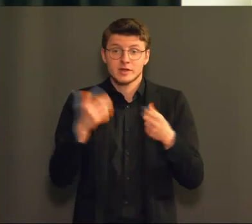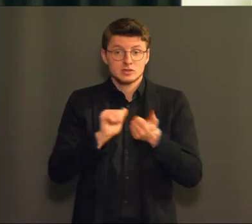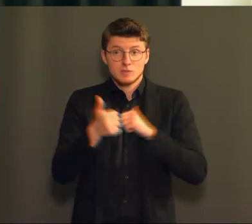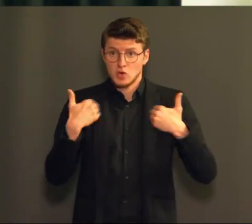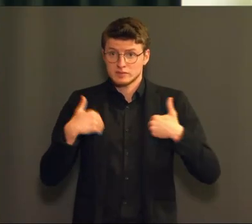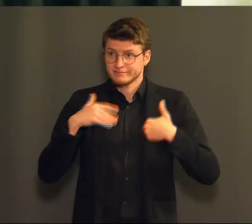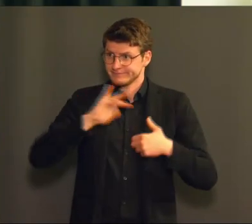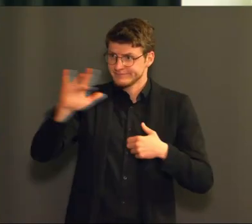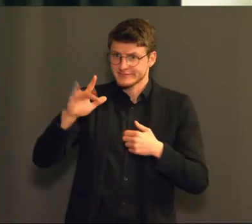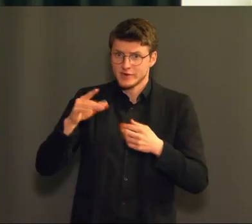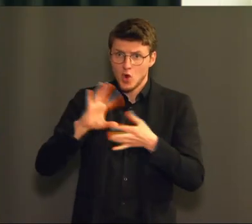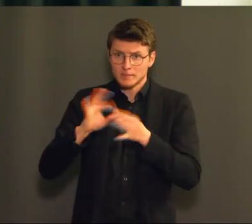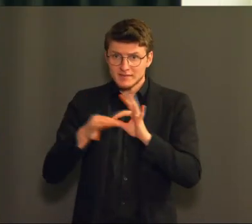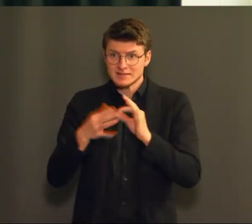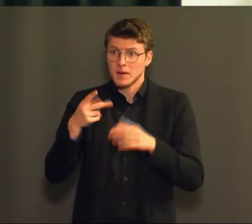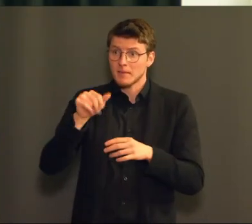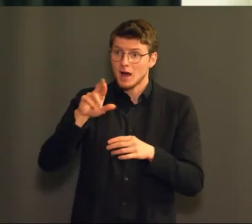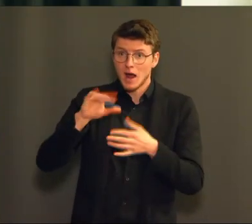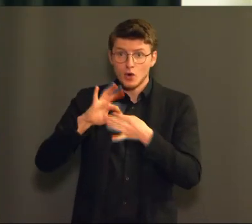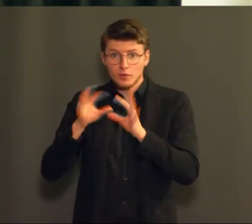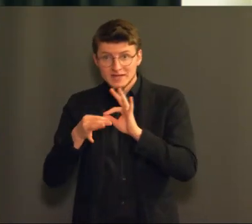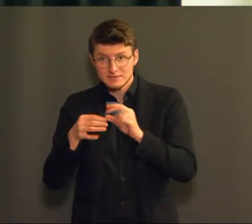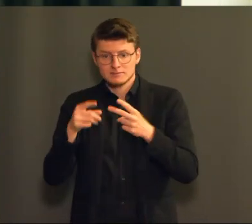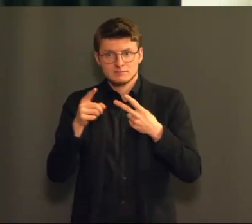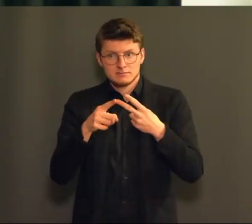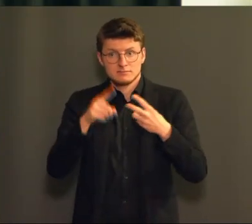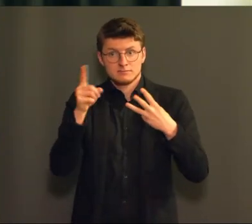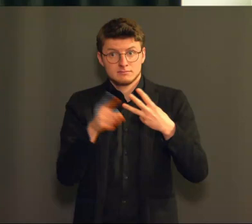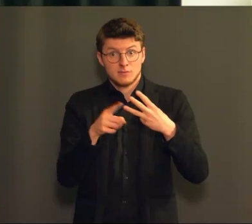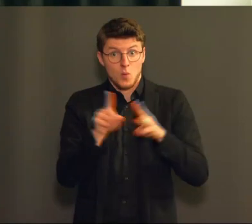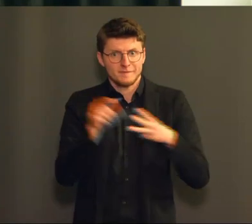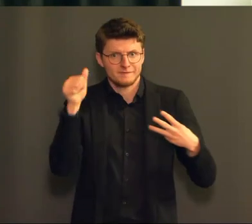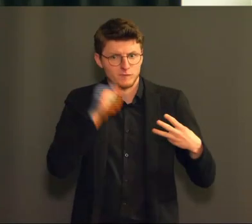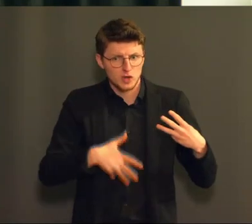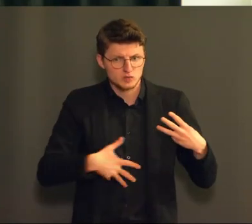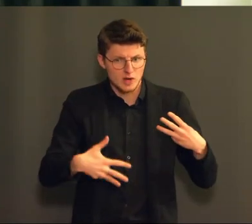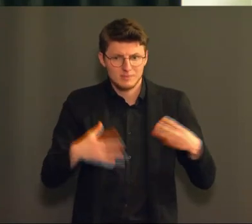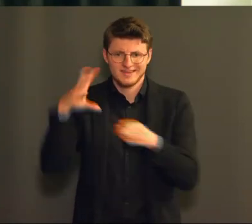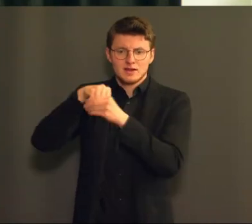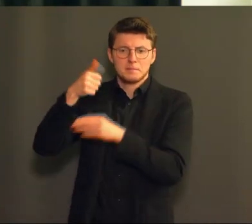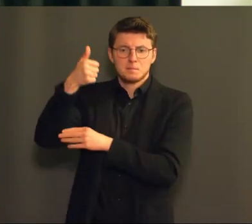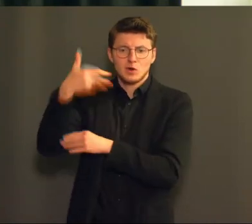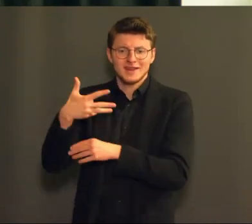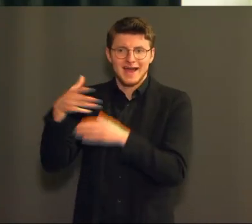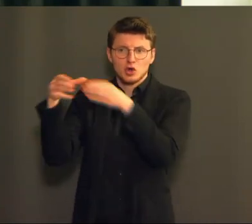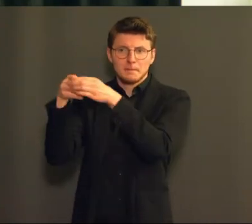Bij besmetting hebben zwangere vrouwen een verhoogd risico op ernstige COVID-19 en op een vroegtijdige